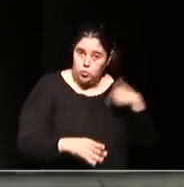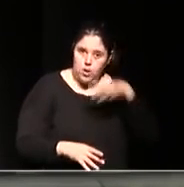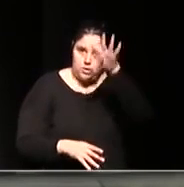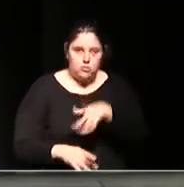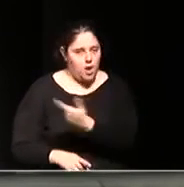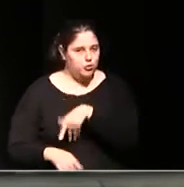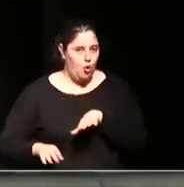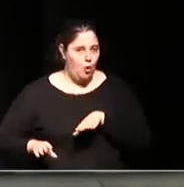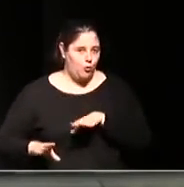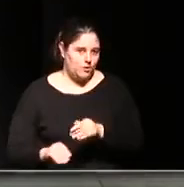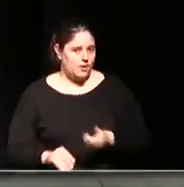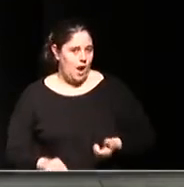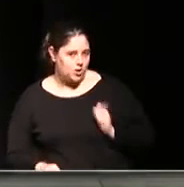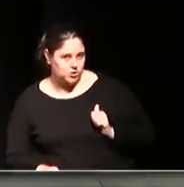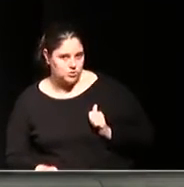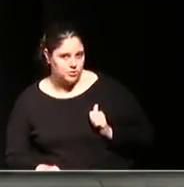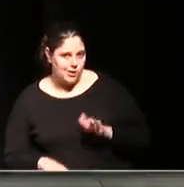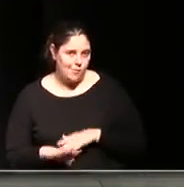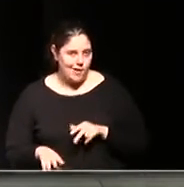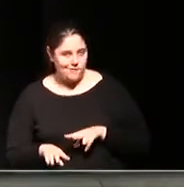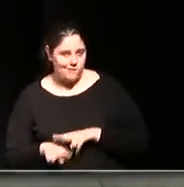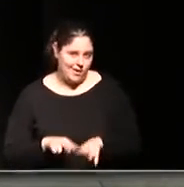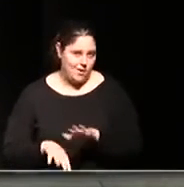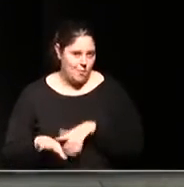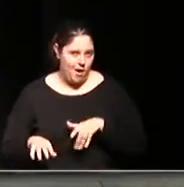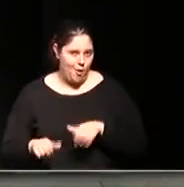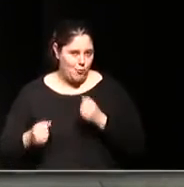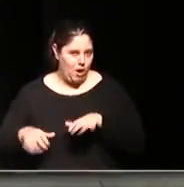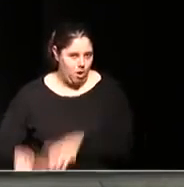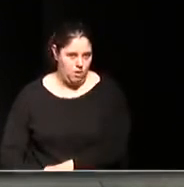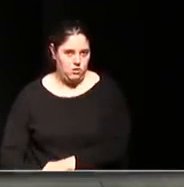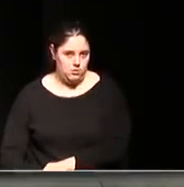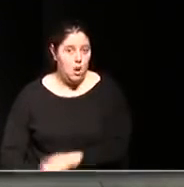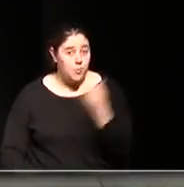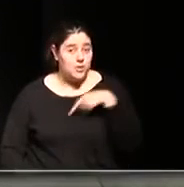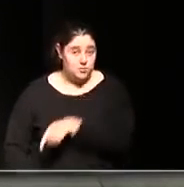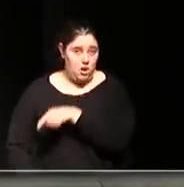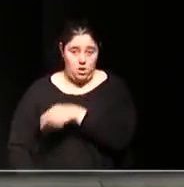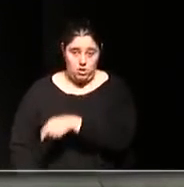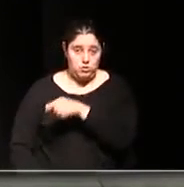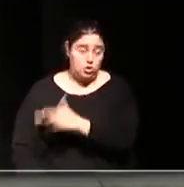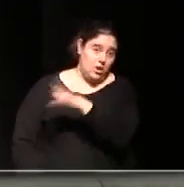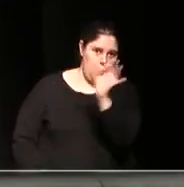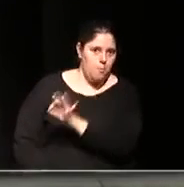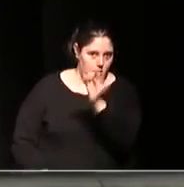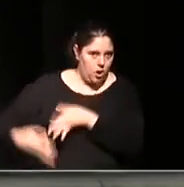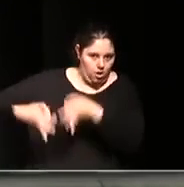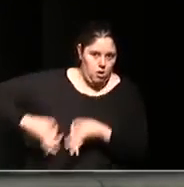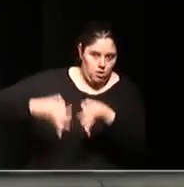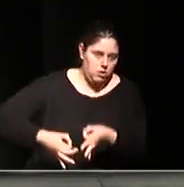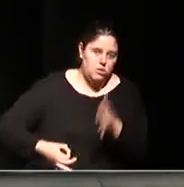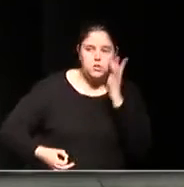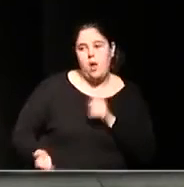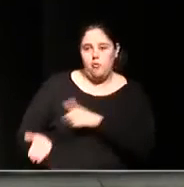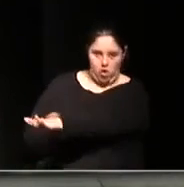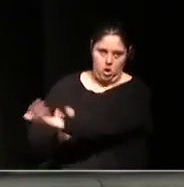Catalunya per simplement trobar vies per perpetuar-se en el poder. Això és el que ha estat fent aquesta gent del 3%. Fem-los fora.